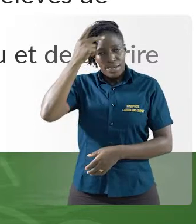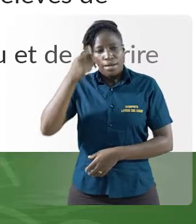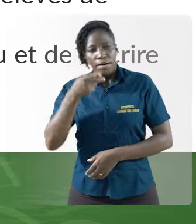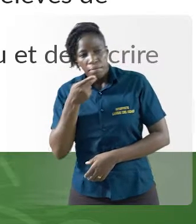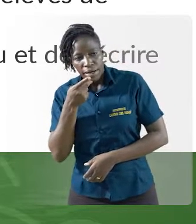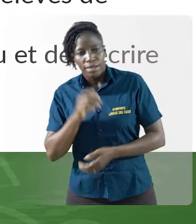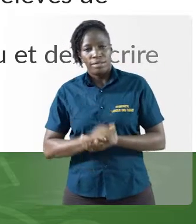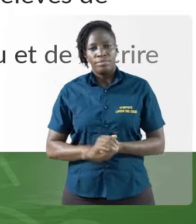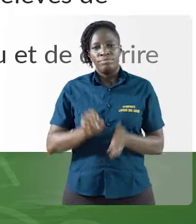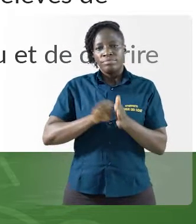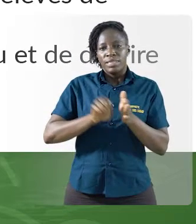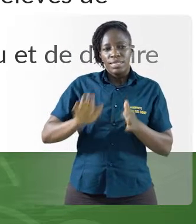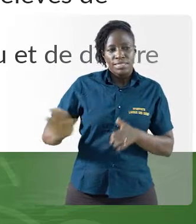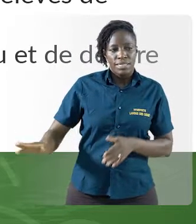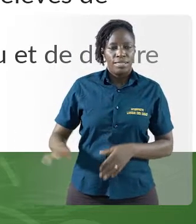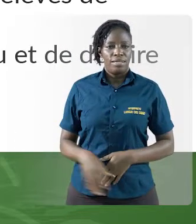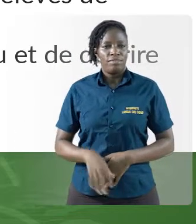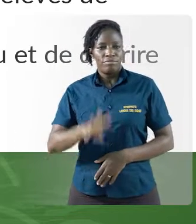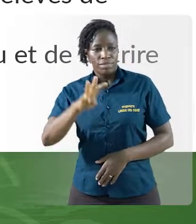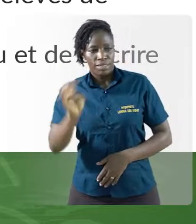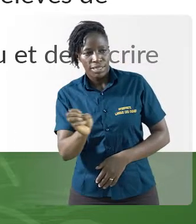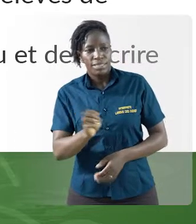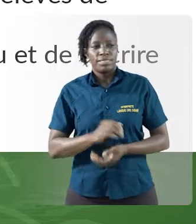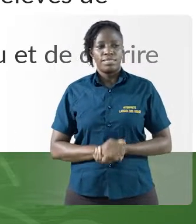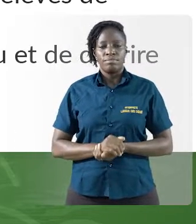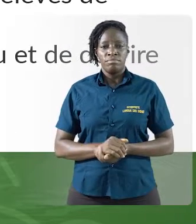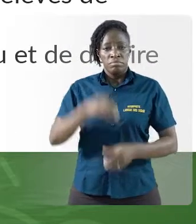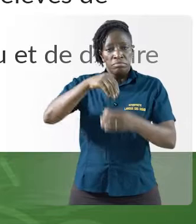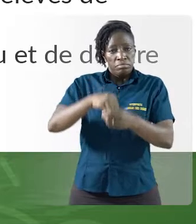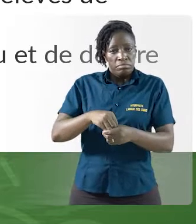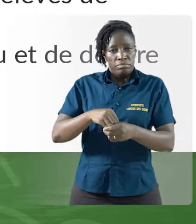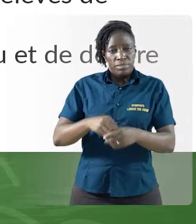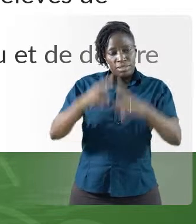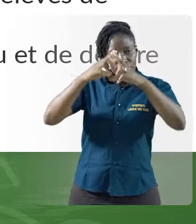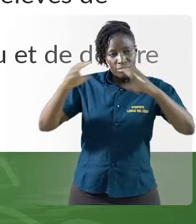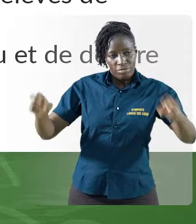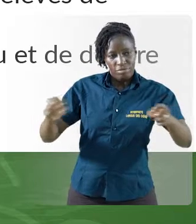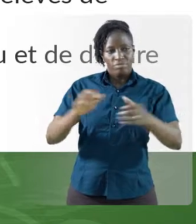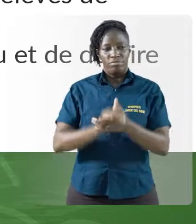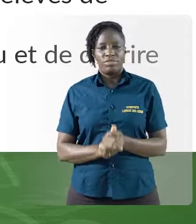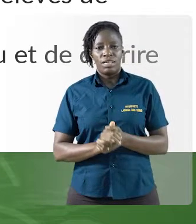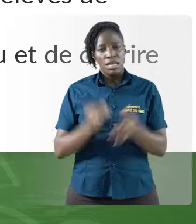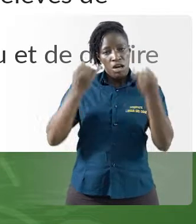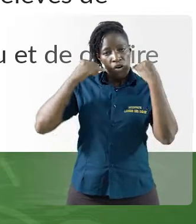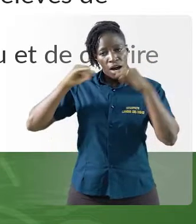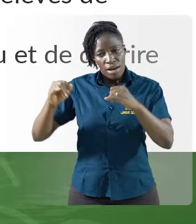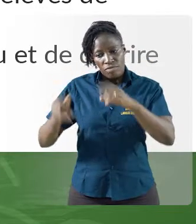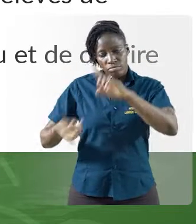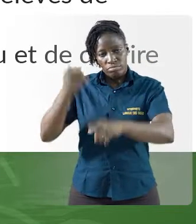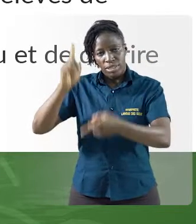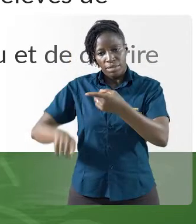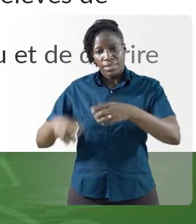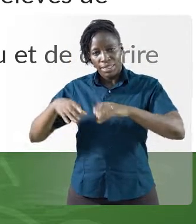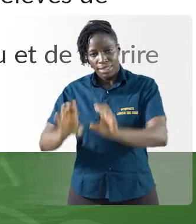à cette situation, les élèves de 4e, issus de ce village, informent leurs camarades